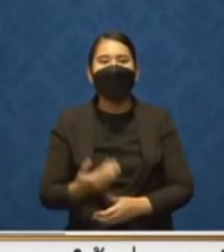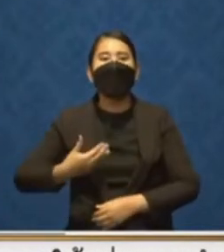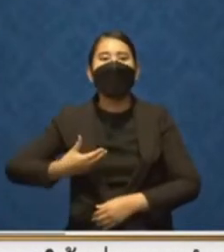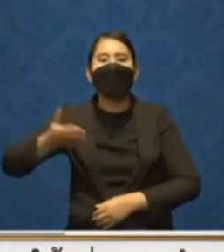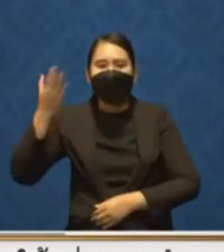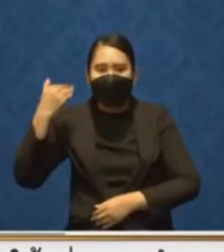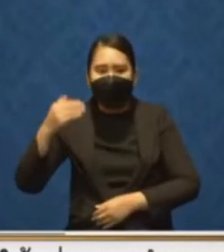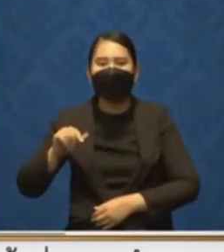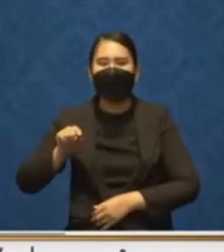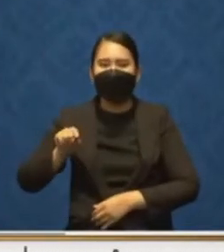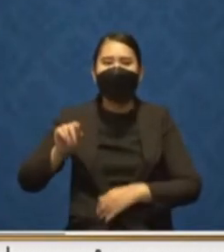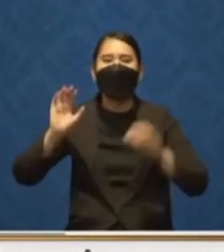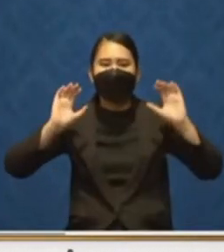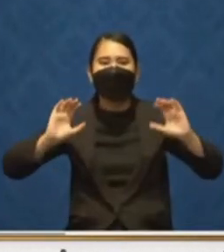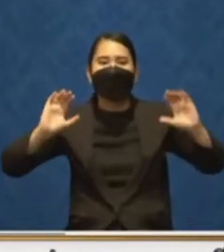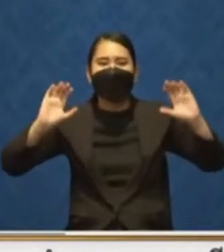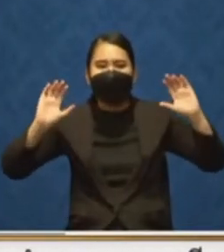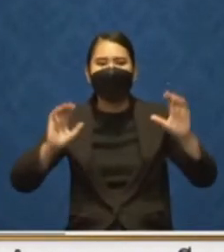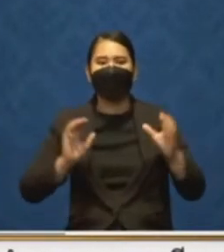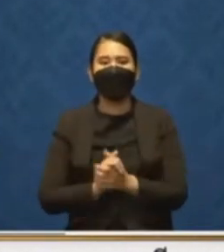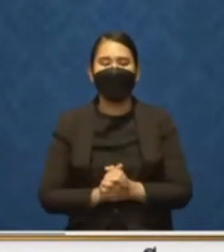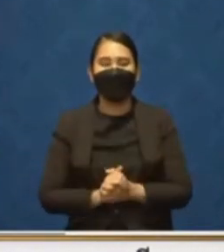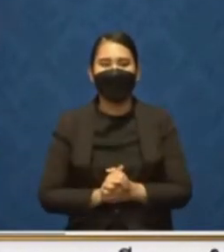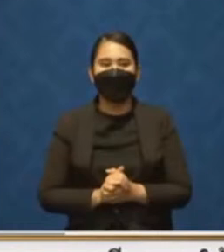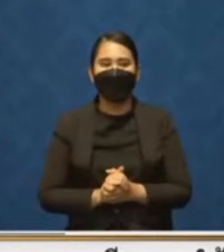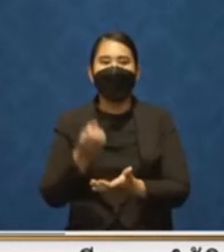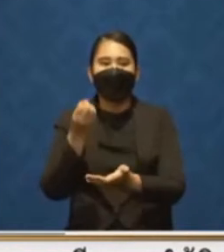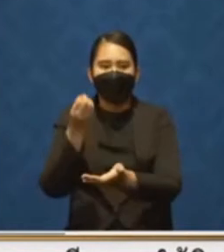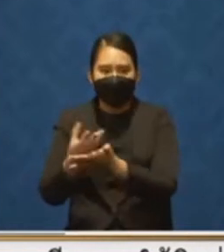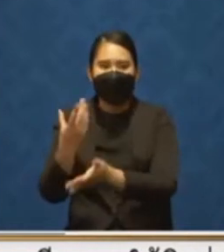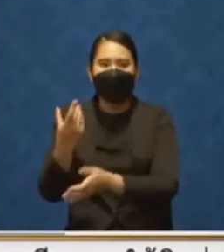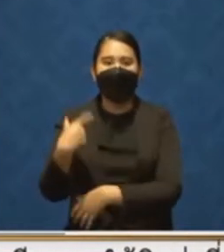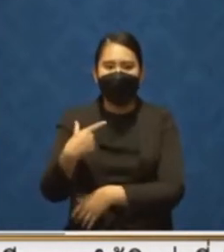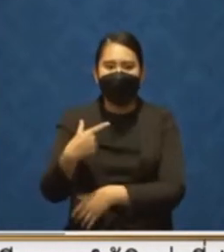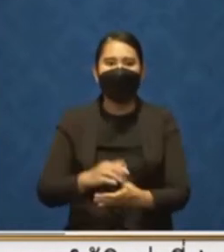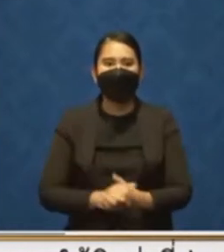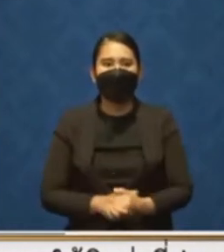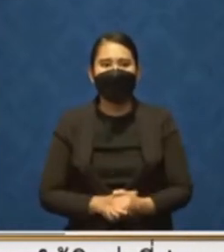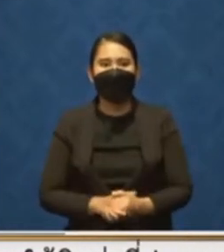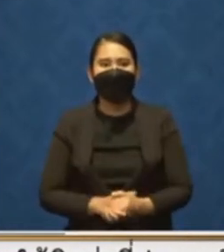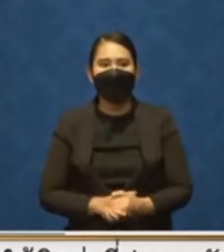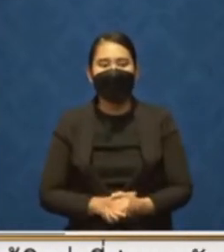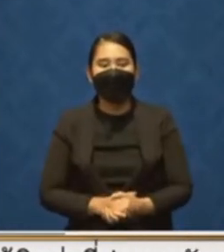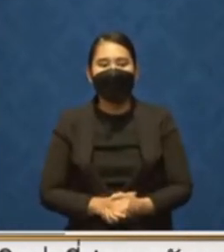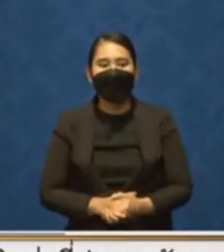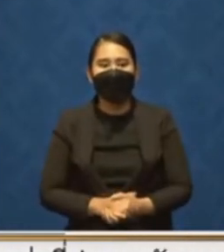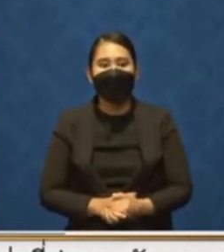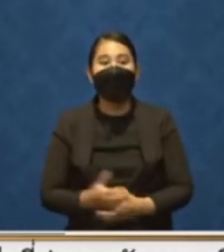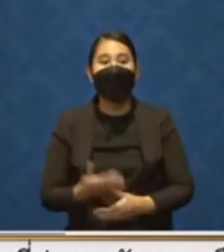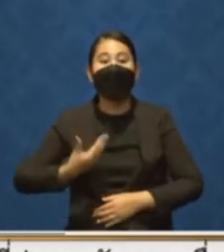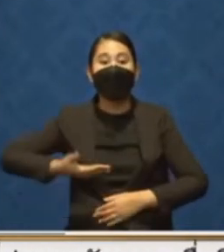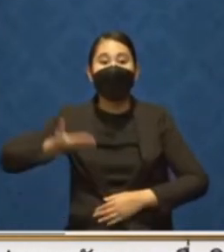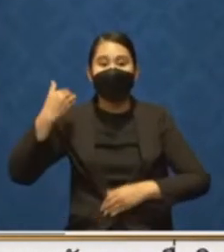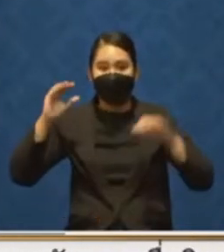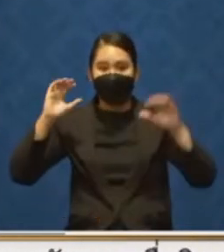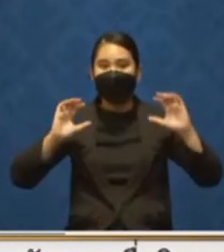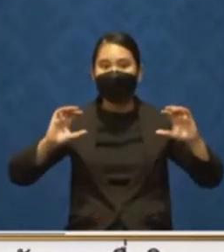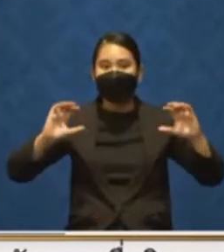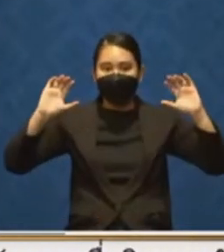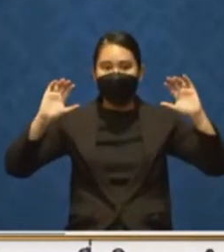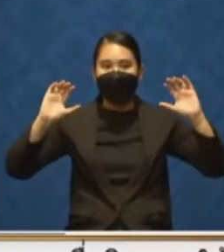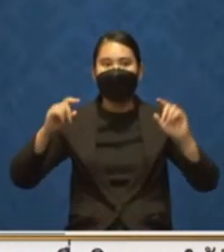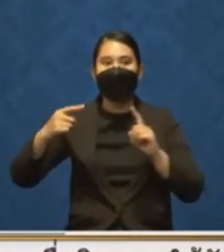ต้องพูดสักคำนึงแพงกว่านี้เยอะครับตอนท่านเป็นต้องฐบาลบวก